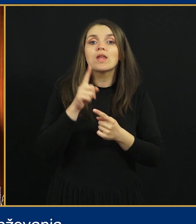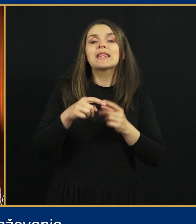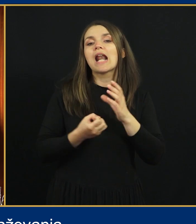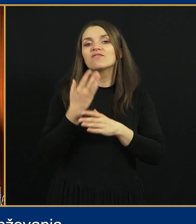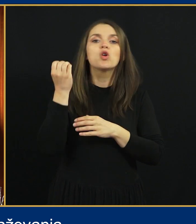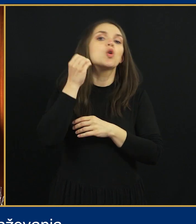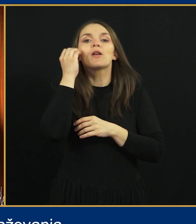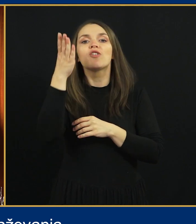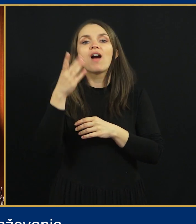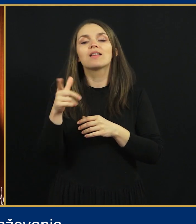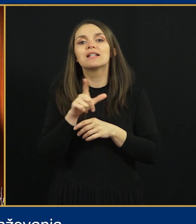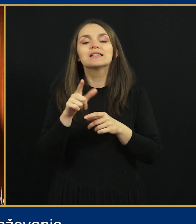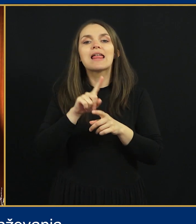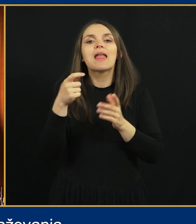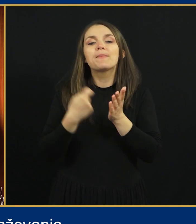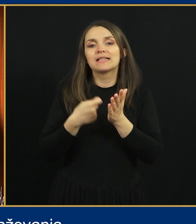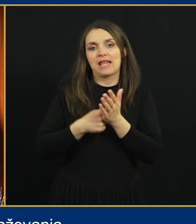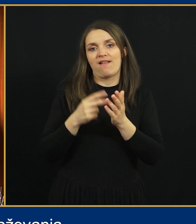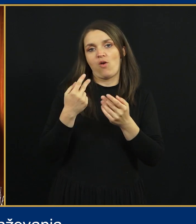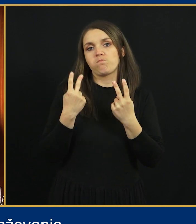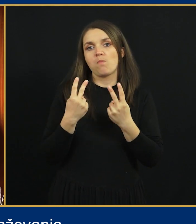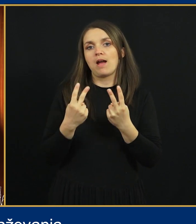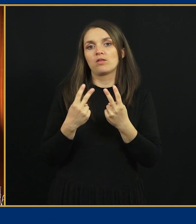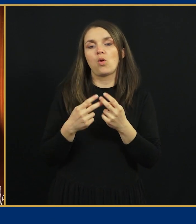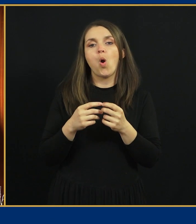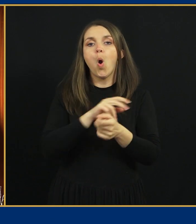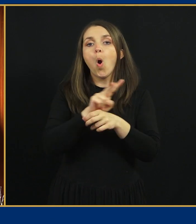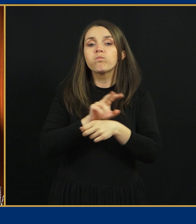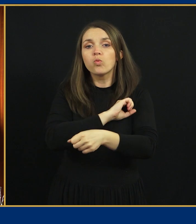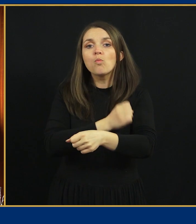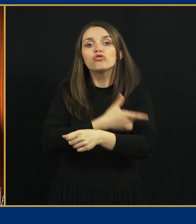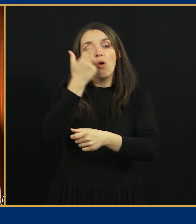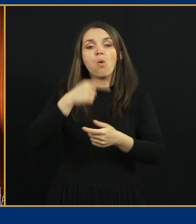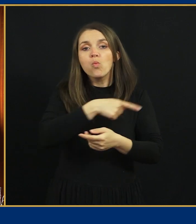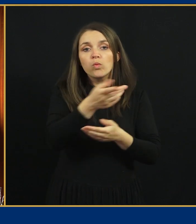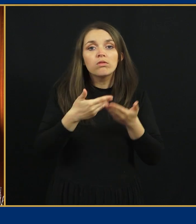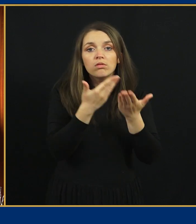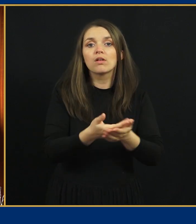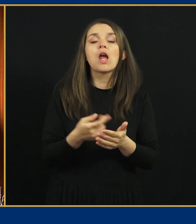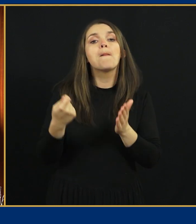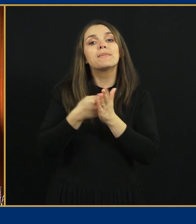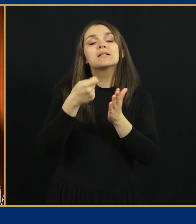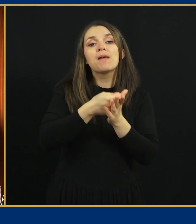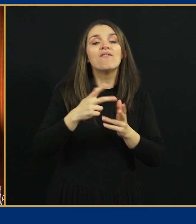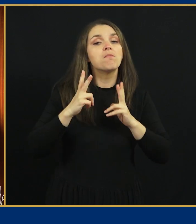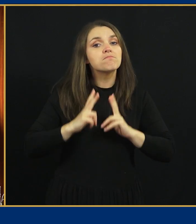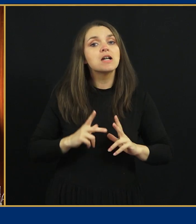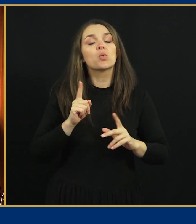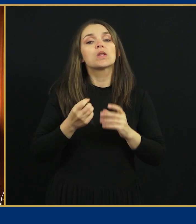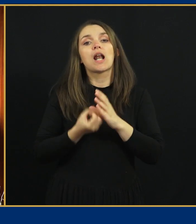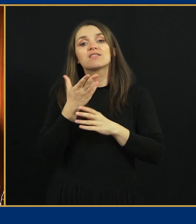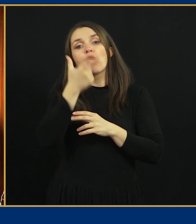Spodbujanje in razvoj izobraževanja sta neprecenljivega pomena. Opolnomočita ljudi, prispevata k miru